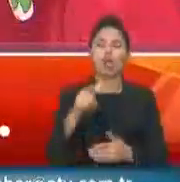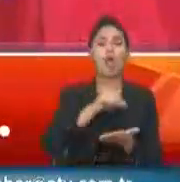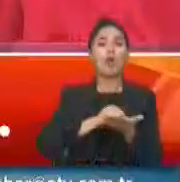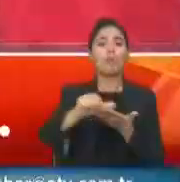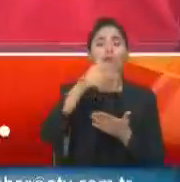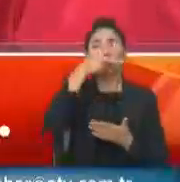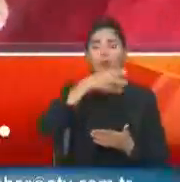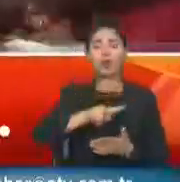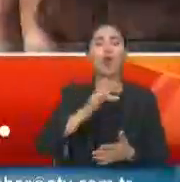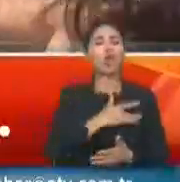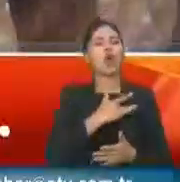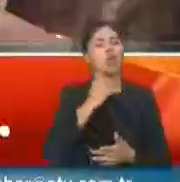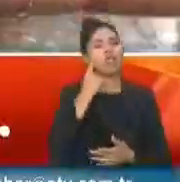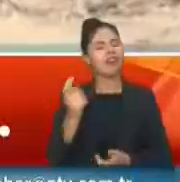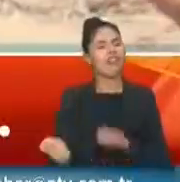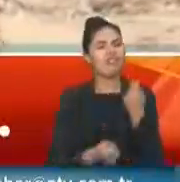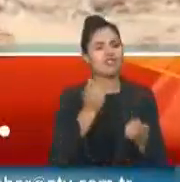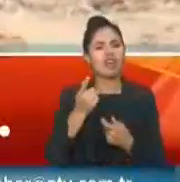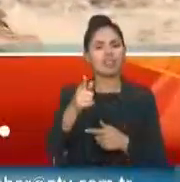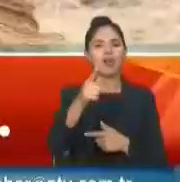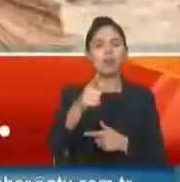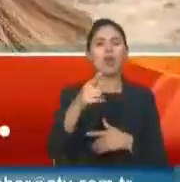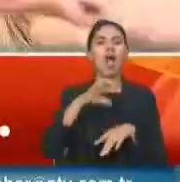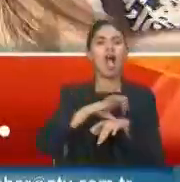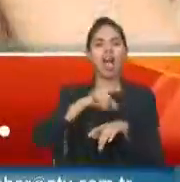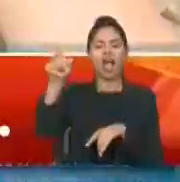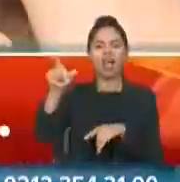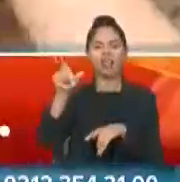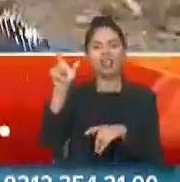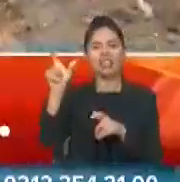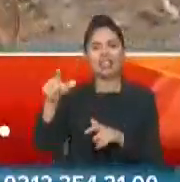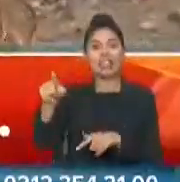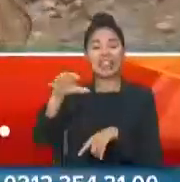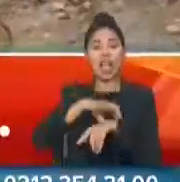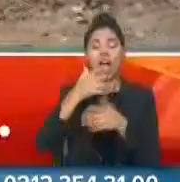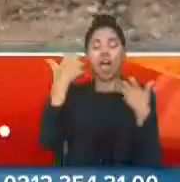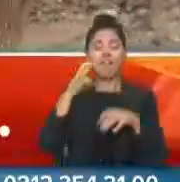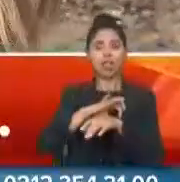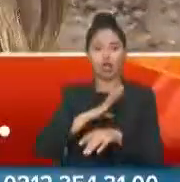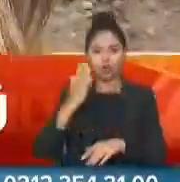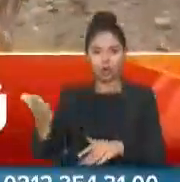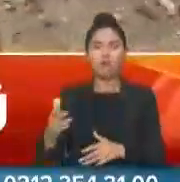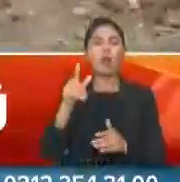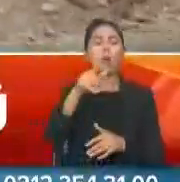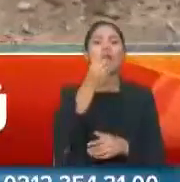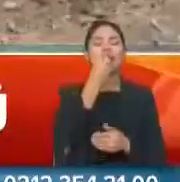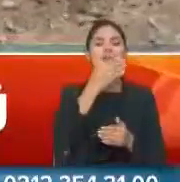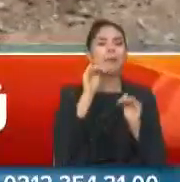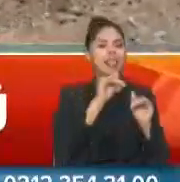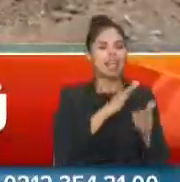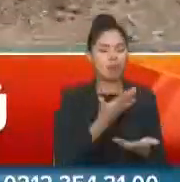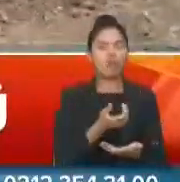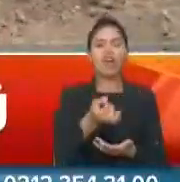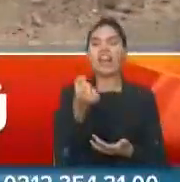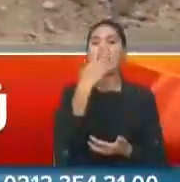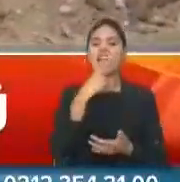gönüllü çalıştığı bakım evinde yok yok. Kliniğimiz olacak barınağın içinde. Ayrıca bir mama depomuz, ilaçların